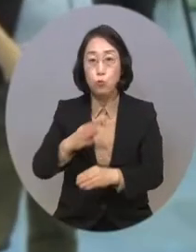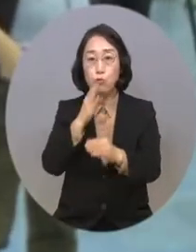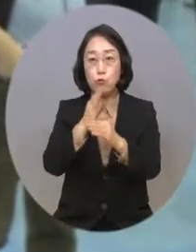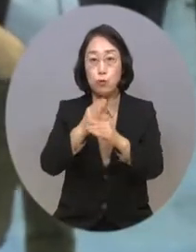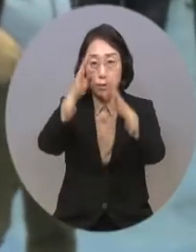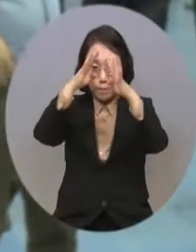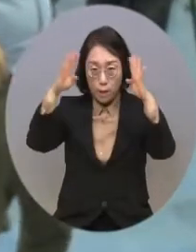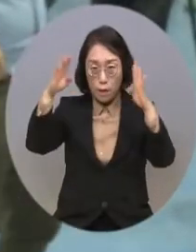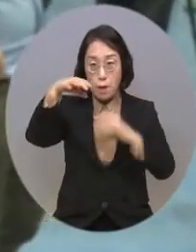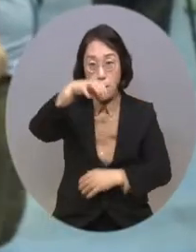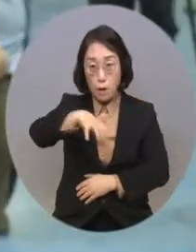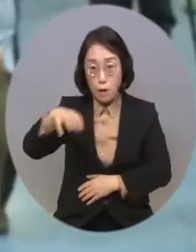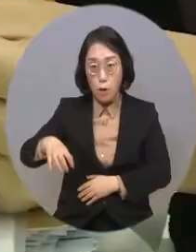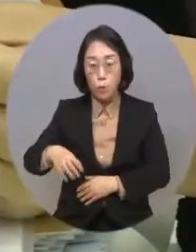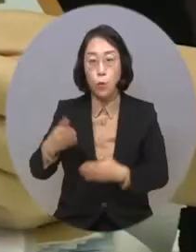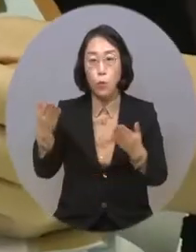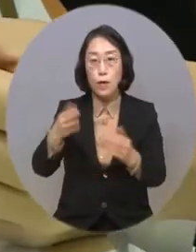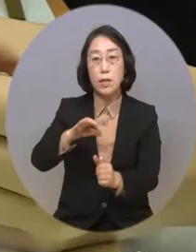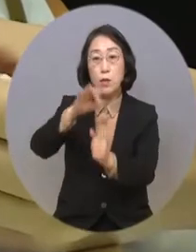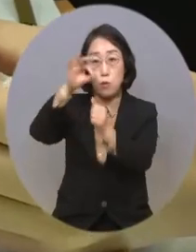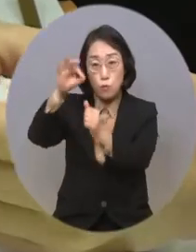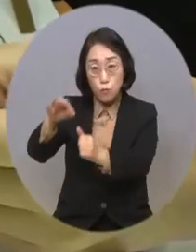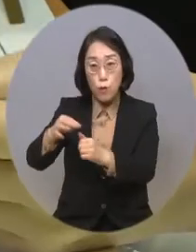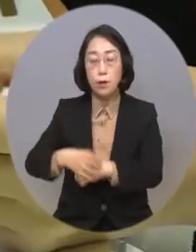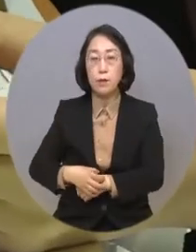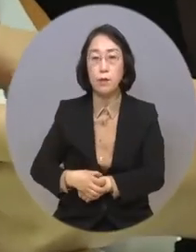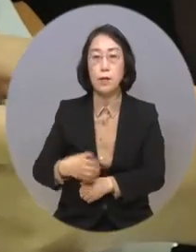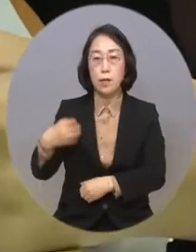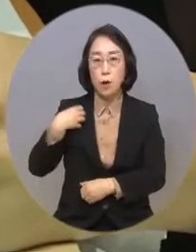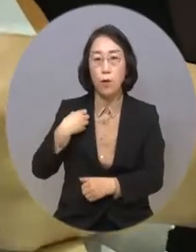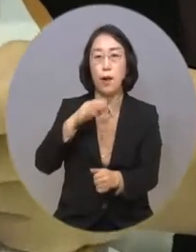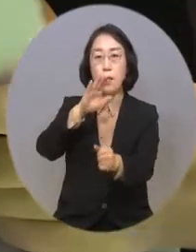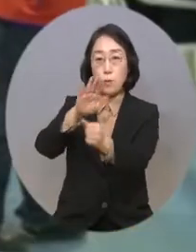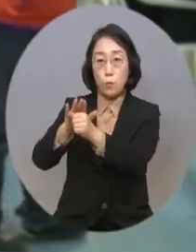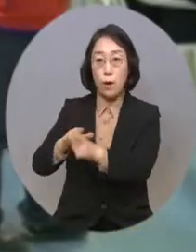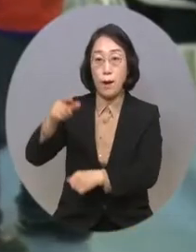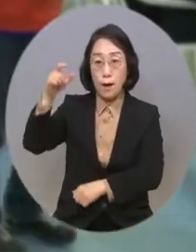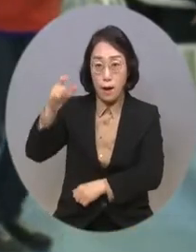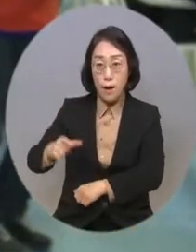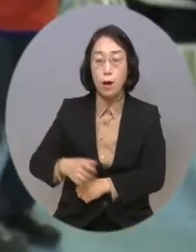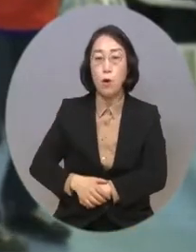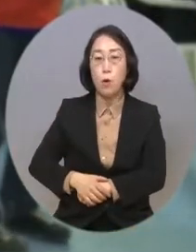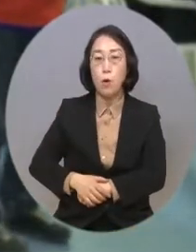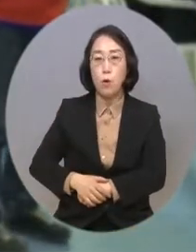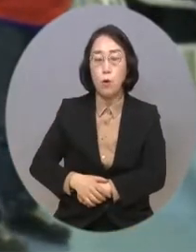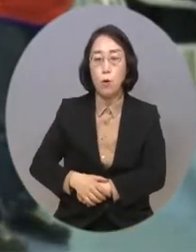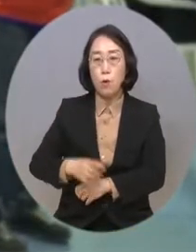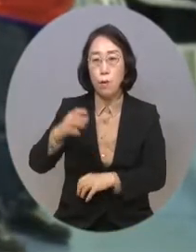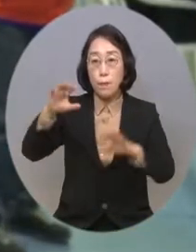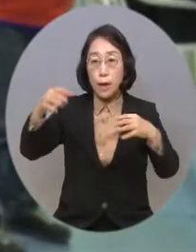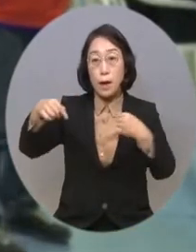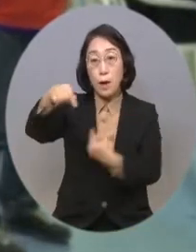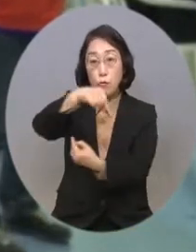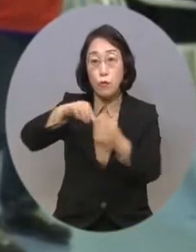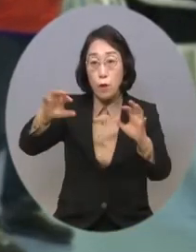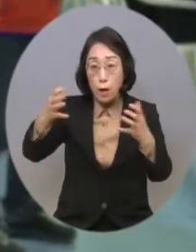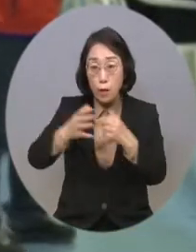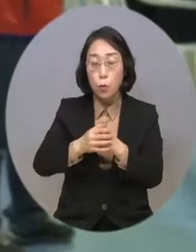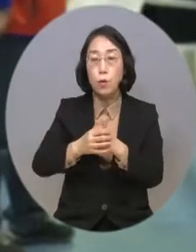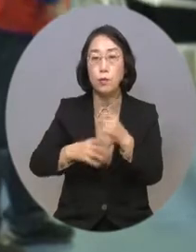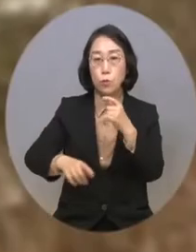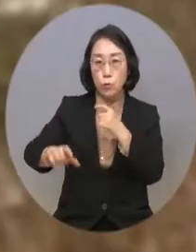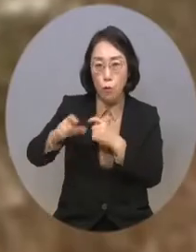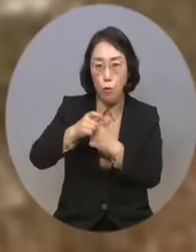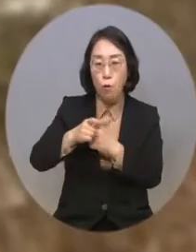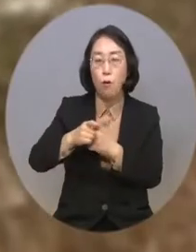중심으로 진로 취업 지원 등 역할을 강화하는 한편 국립대학은 장애 학생 대상 교육 기회를 확대하도록